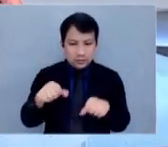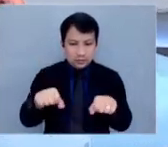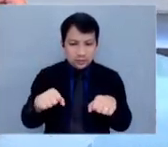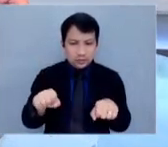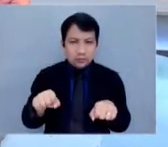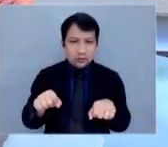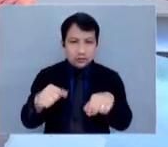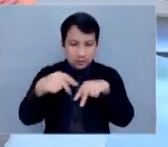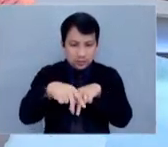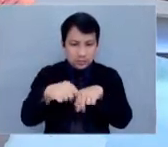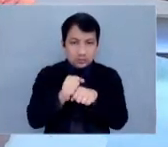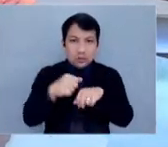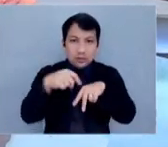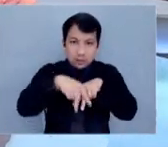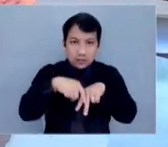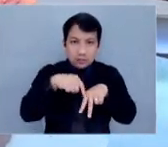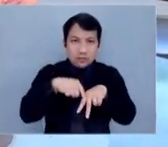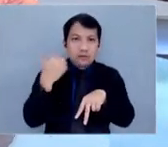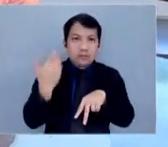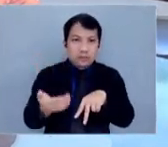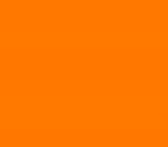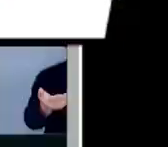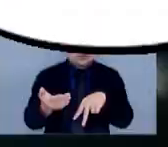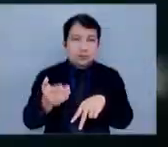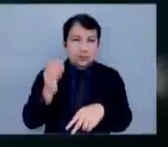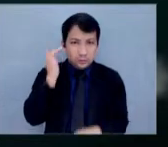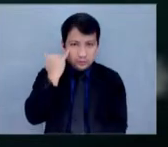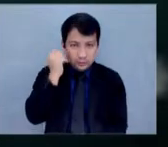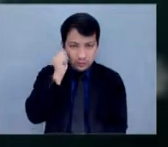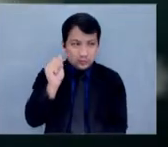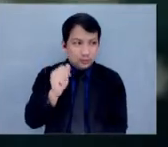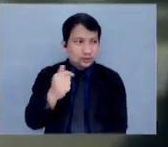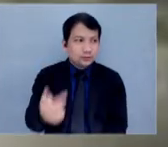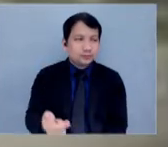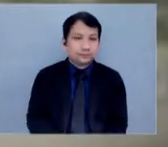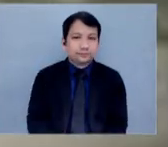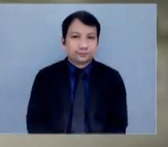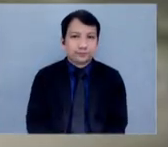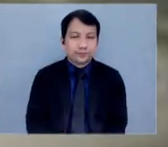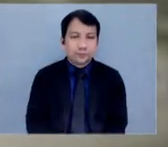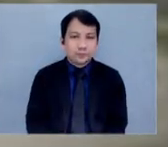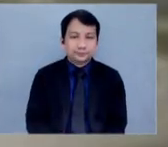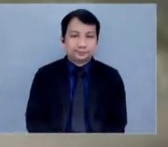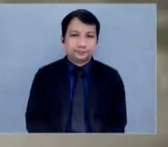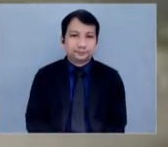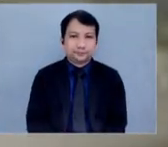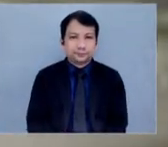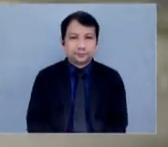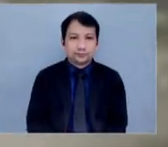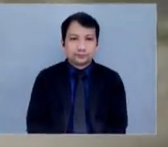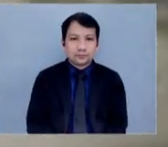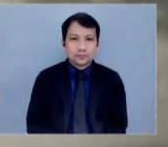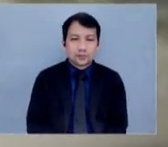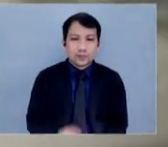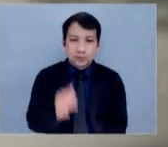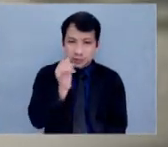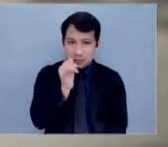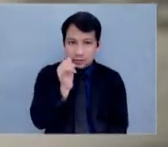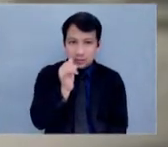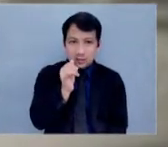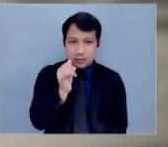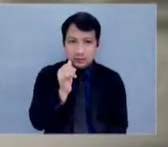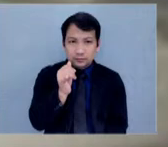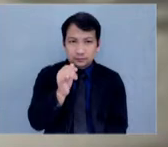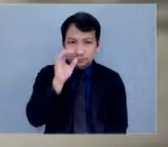Nasa frontline ng balitang yan si John Aroa. Sa kuha ng dashcam video na ito sa Cebu